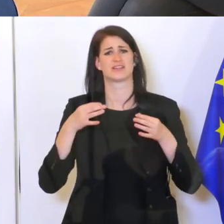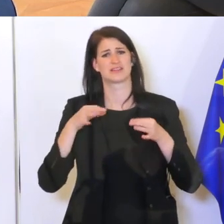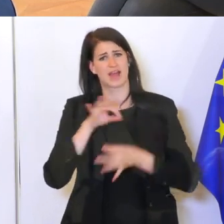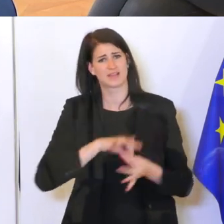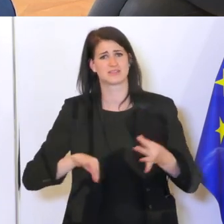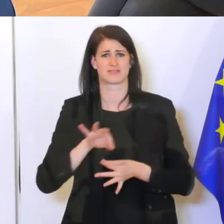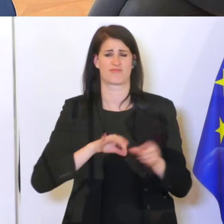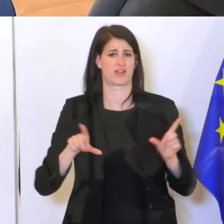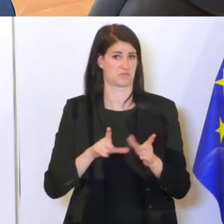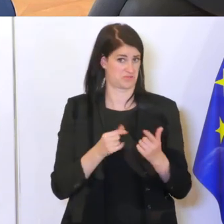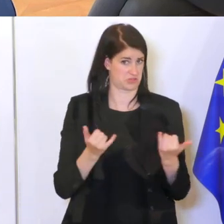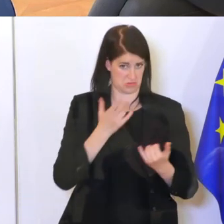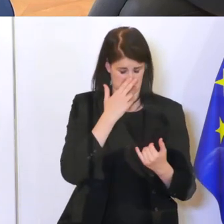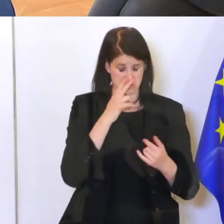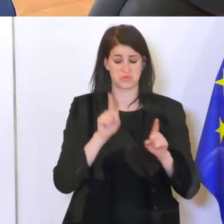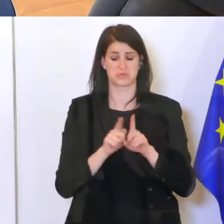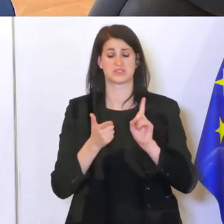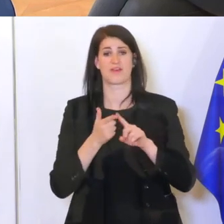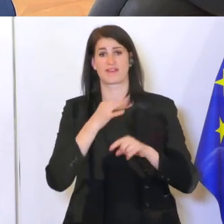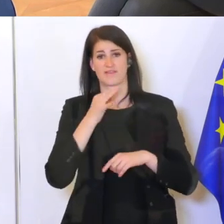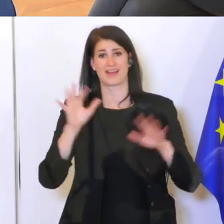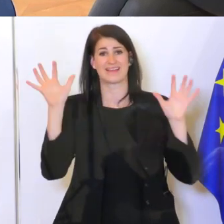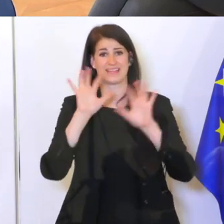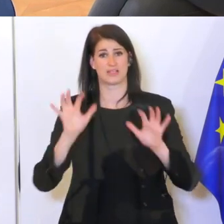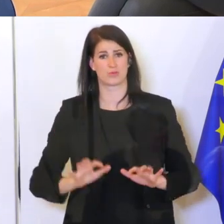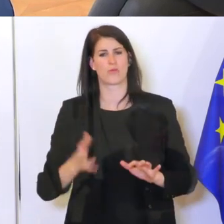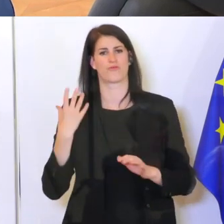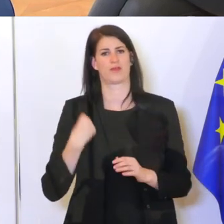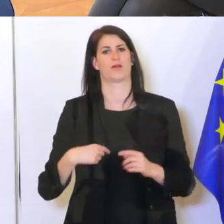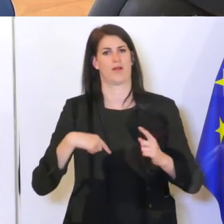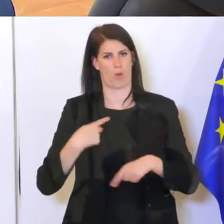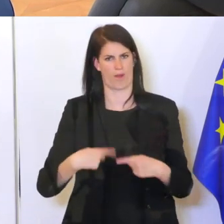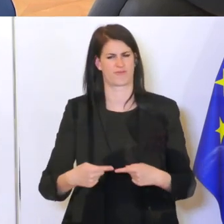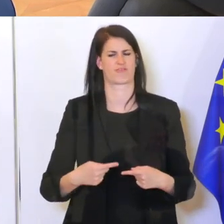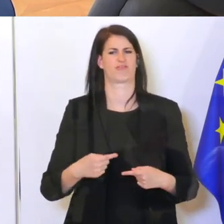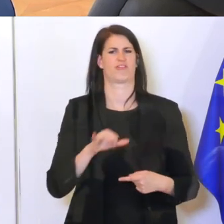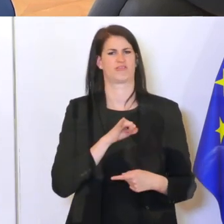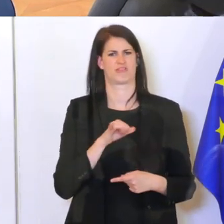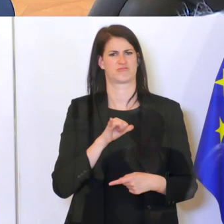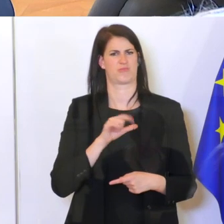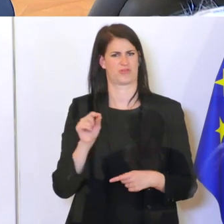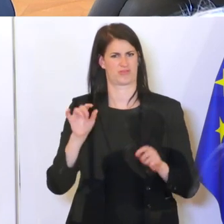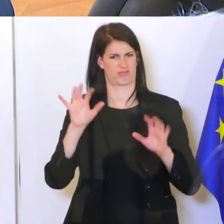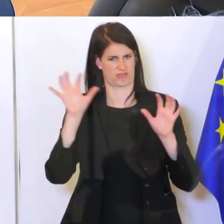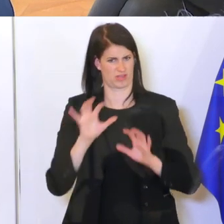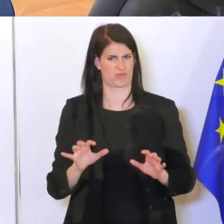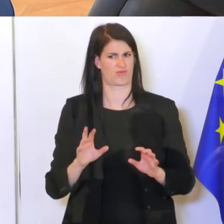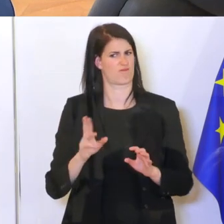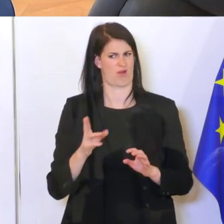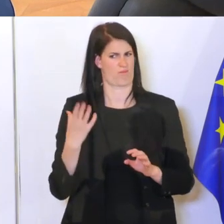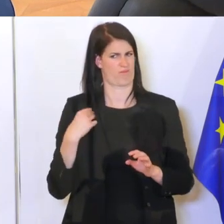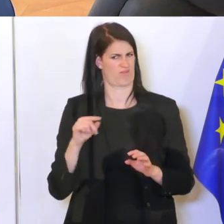jetzt kurzfristig wieder in Betrieb. Was hat Sie dazu bewogen, diese Maßnahme jetzt kurzfristig so zu setzen? Und an